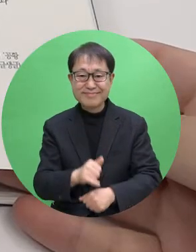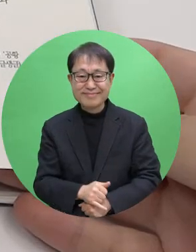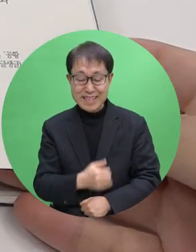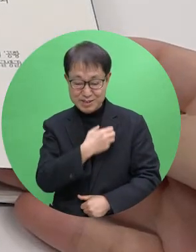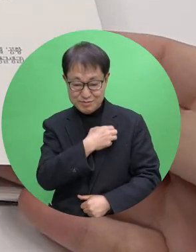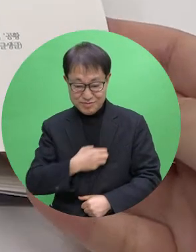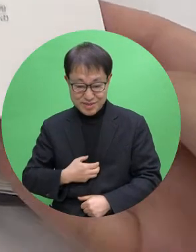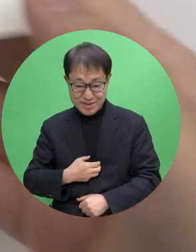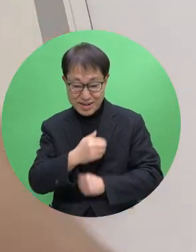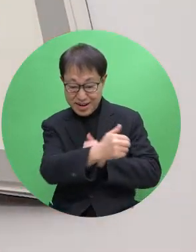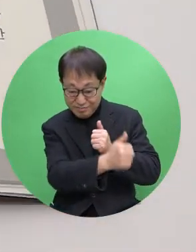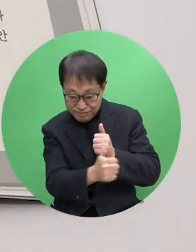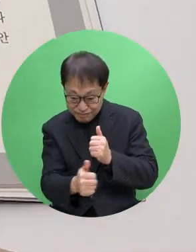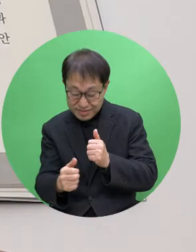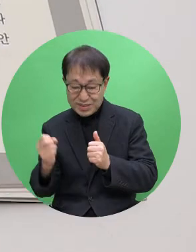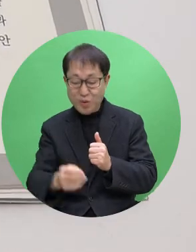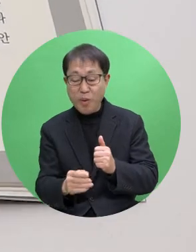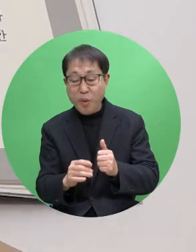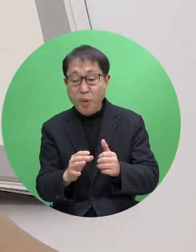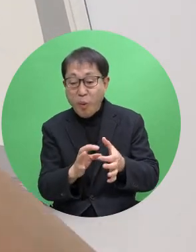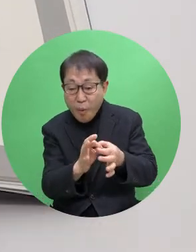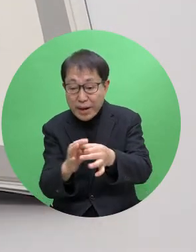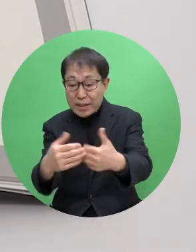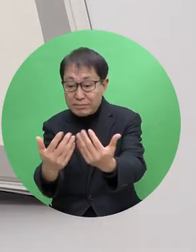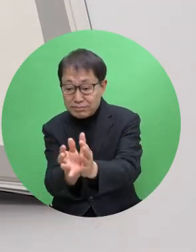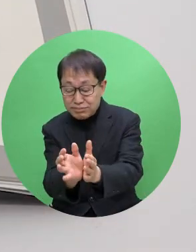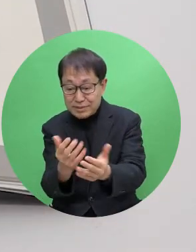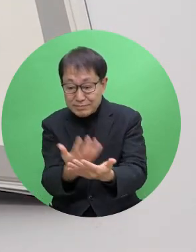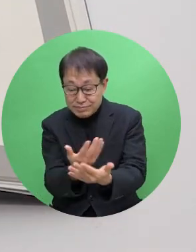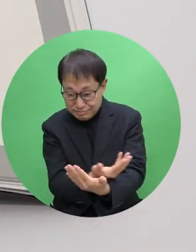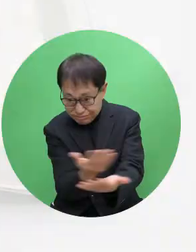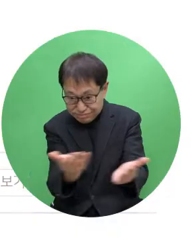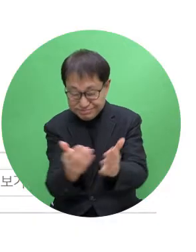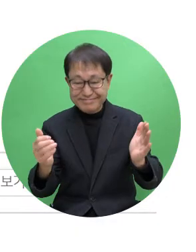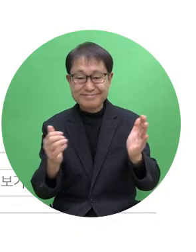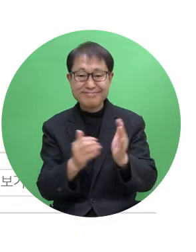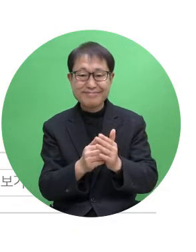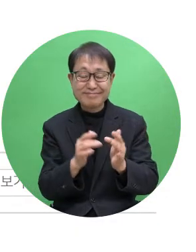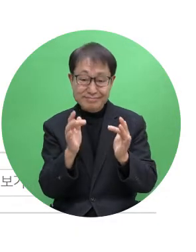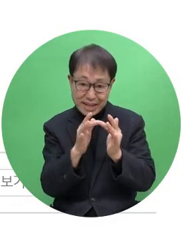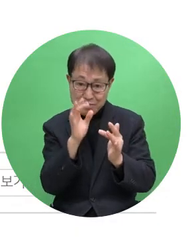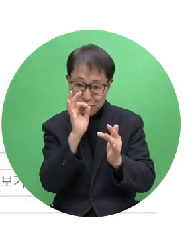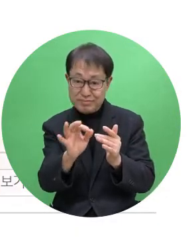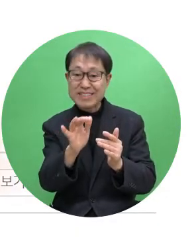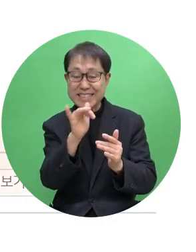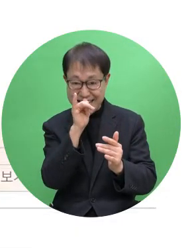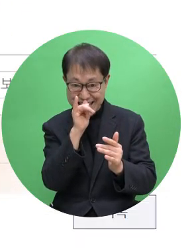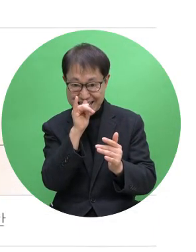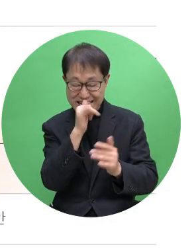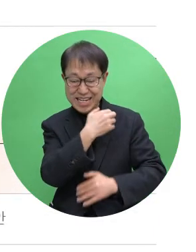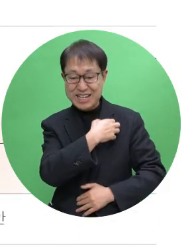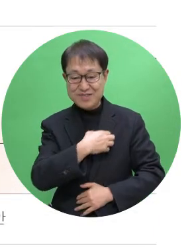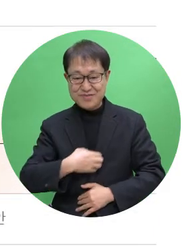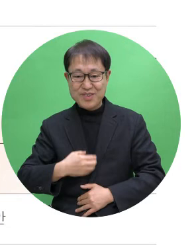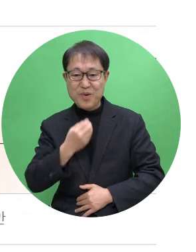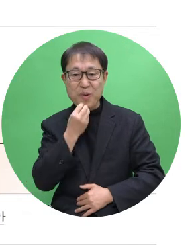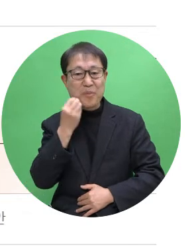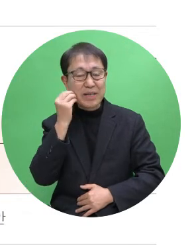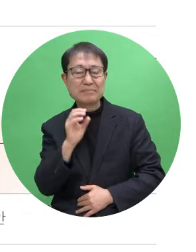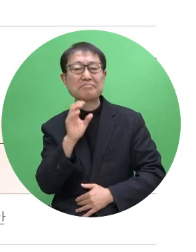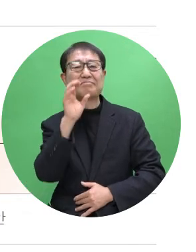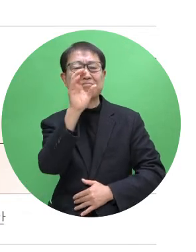9 첨 각 부 소와 관내 유구한 기관 등의 배포 됐으며 온라인으로 볼 수 있도록 구청